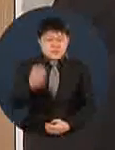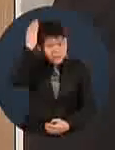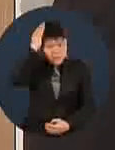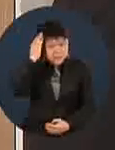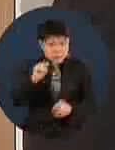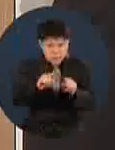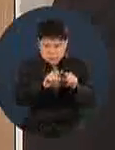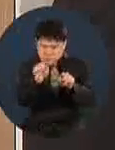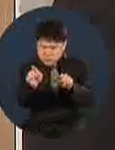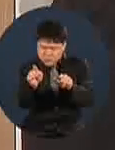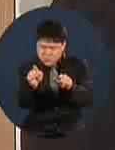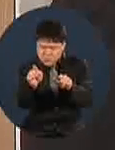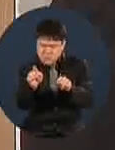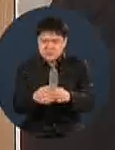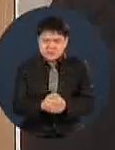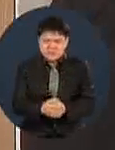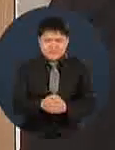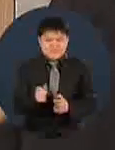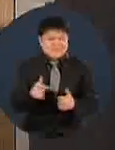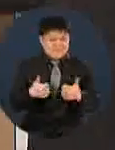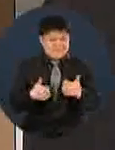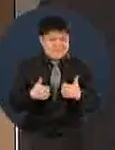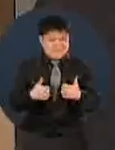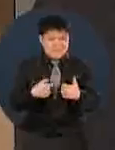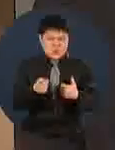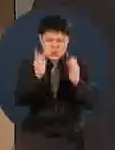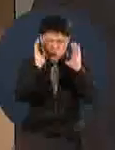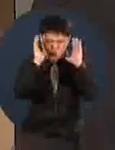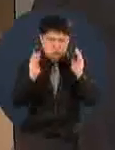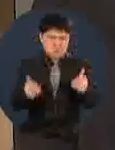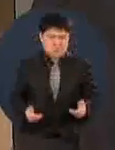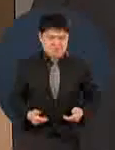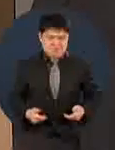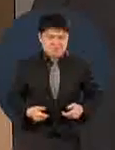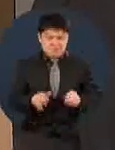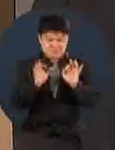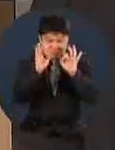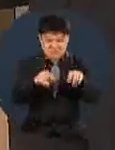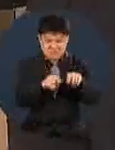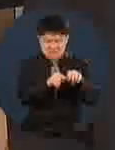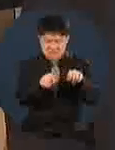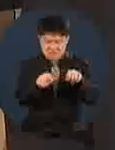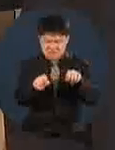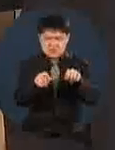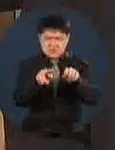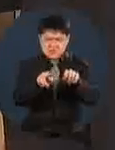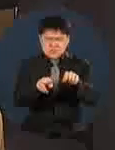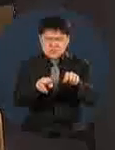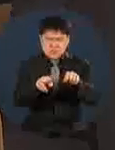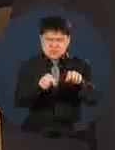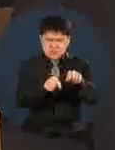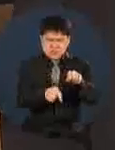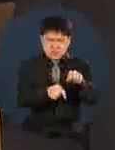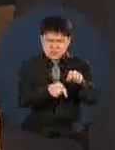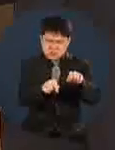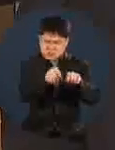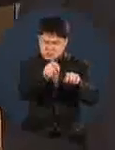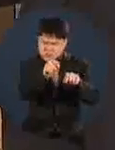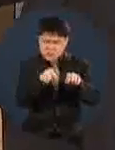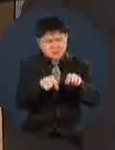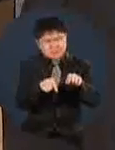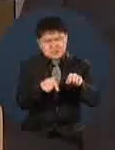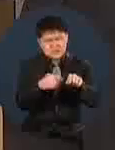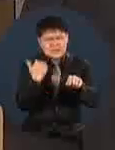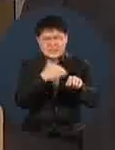네. 이렇게 나를 자를 두었죠. 그런 자리가 재밌는 자리, 꼭 공부할 자리인데요. 네. 이렇게 두는 건 여기를 들여다보고 이럴 때 나와 끊기니까